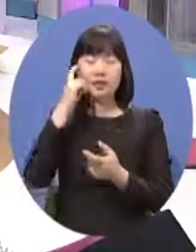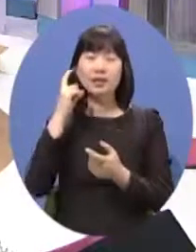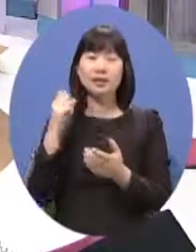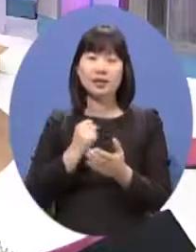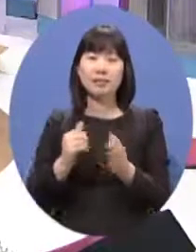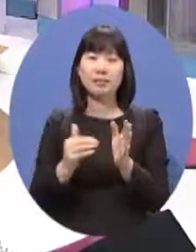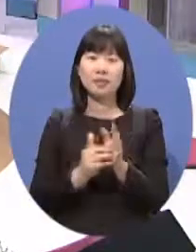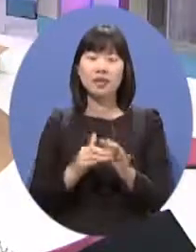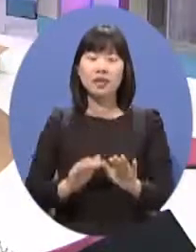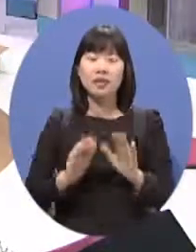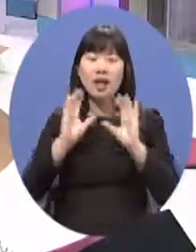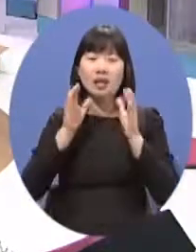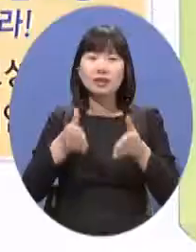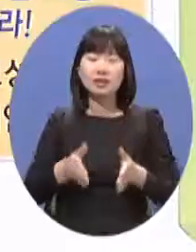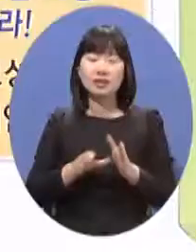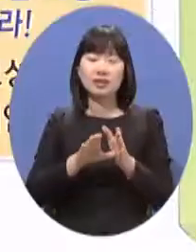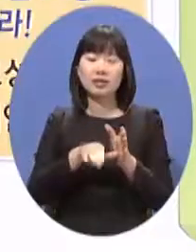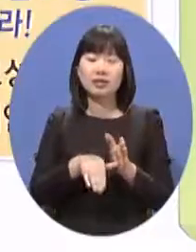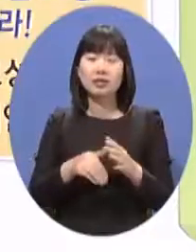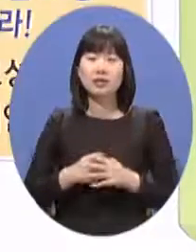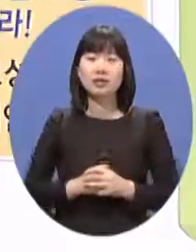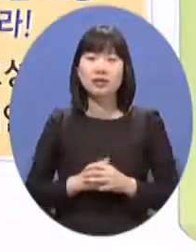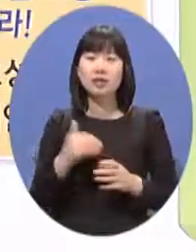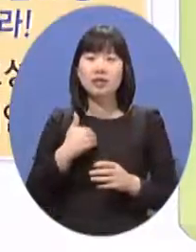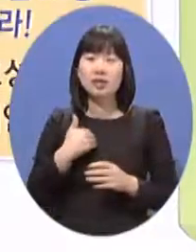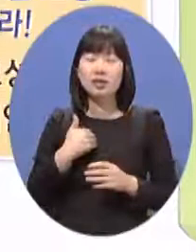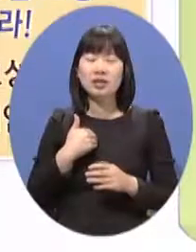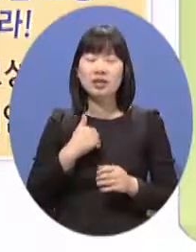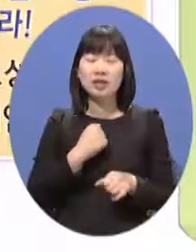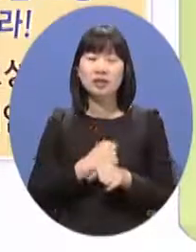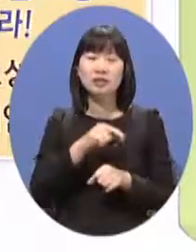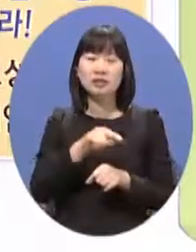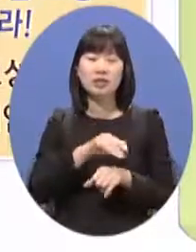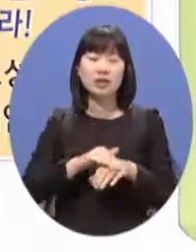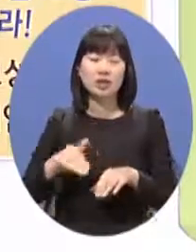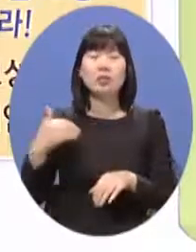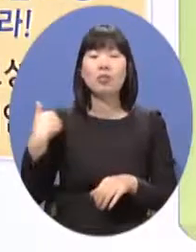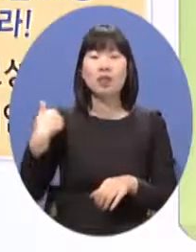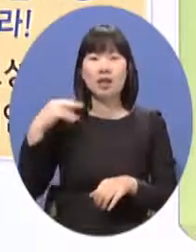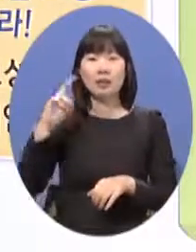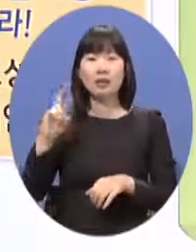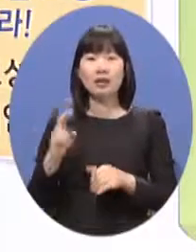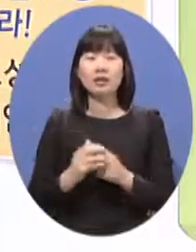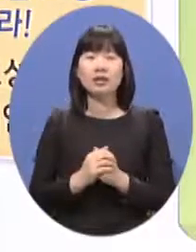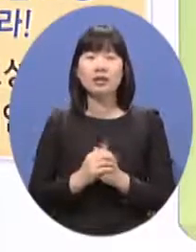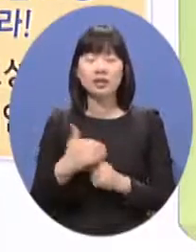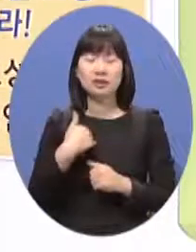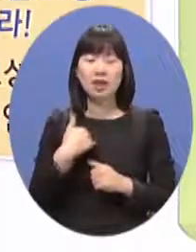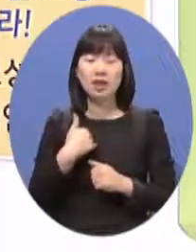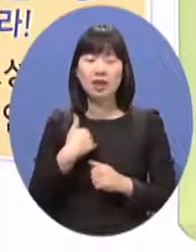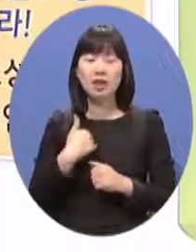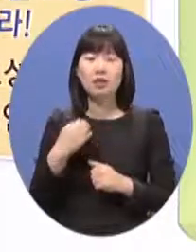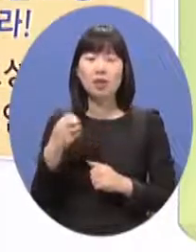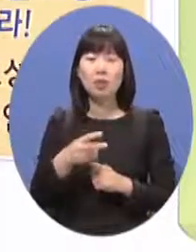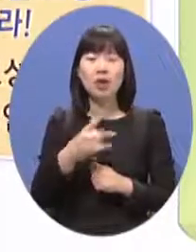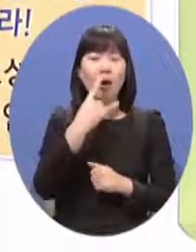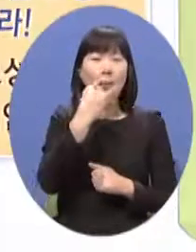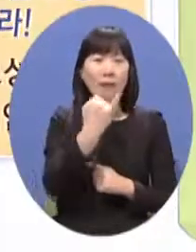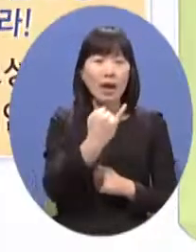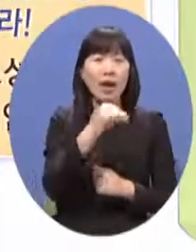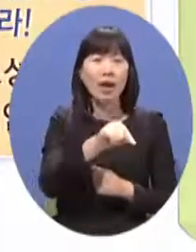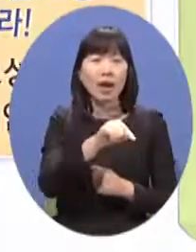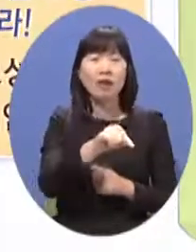건데 아기들이 태어날 때는 내가 나라는 것도 잘 모르는 거죠. 그러니까 내가 나고 엄마는